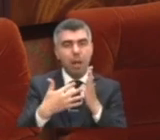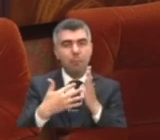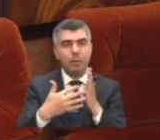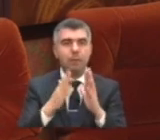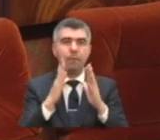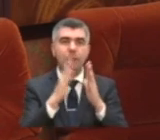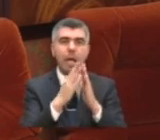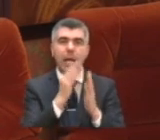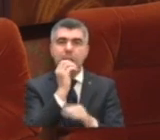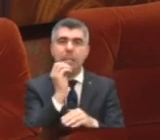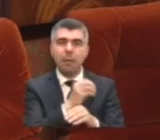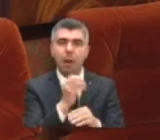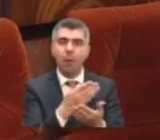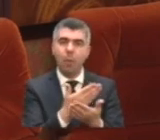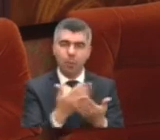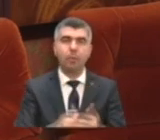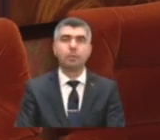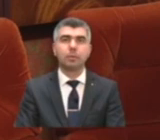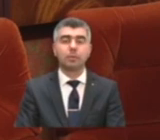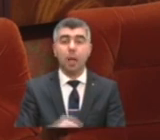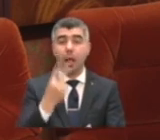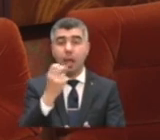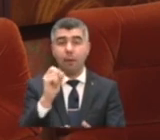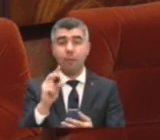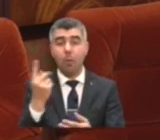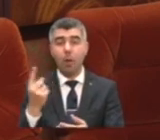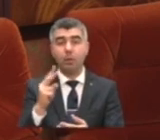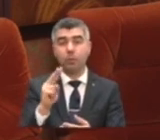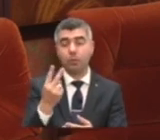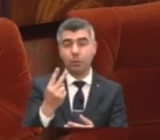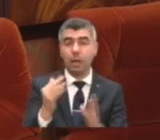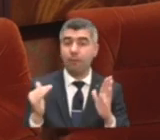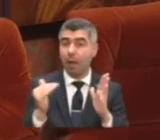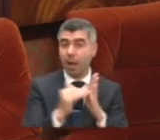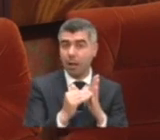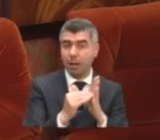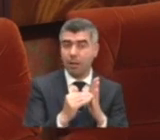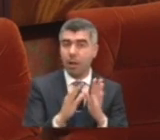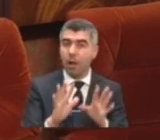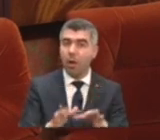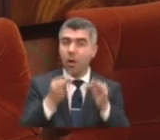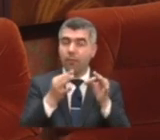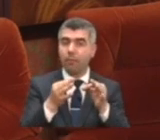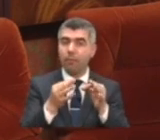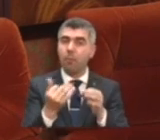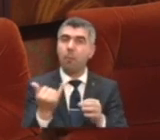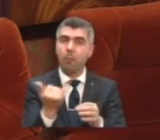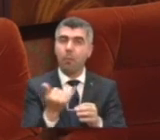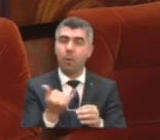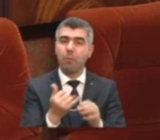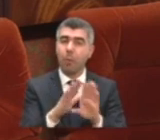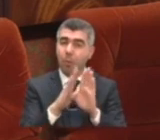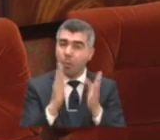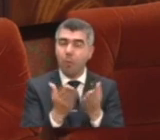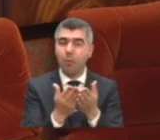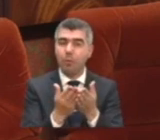لها. وتم في الى حدود سنه 2021 اخر سنه 2021 تحقيق عده انجازات بلغ حجم